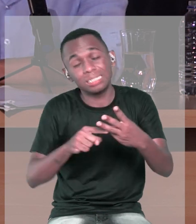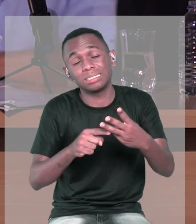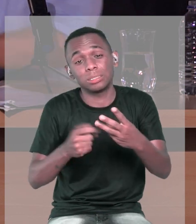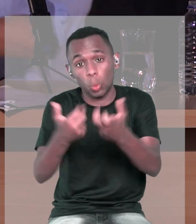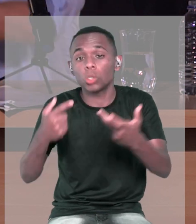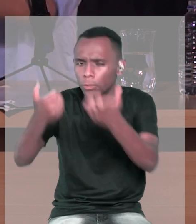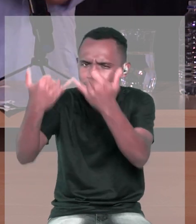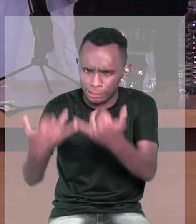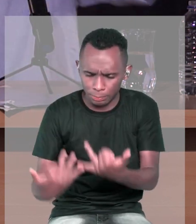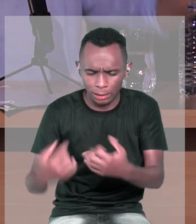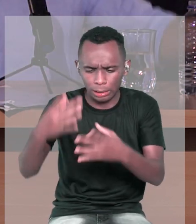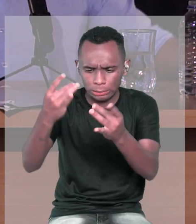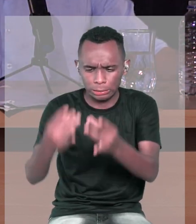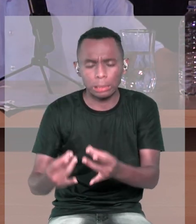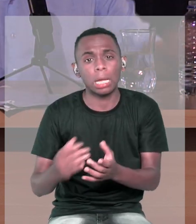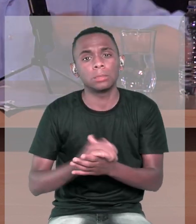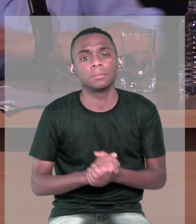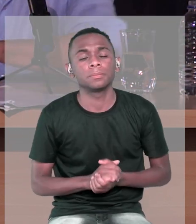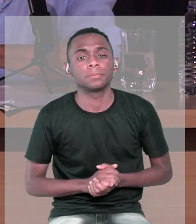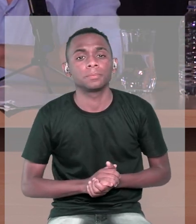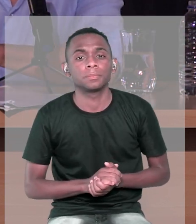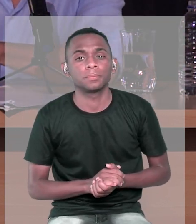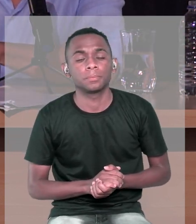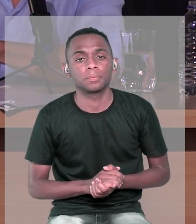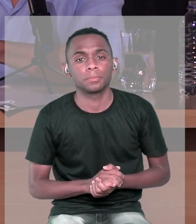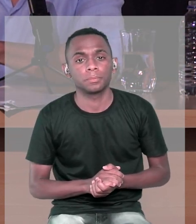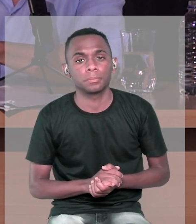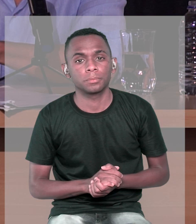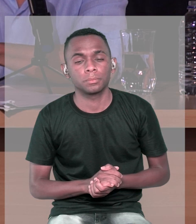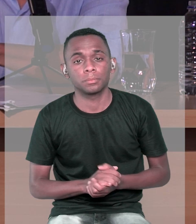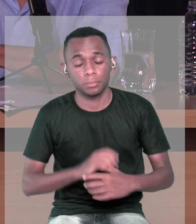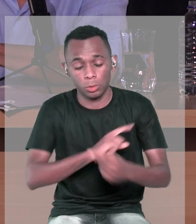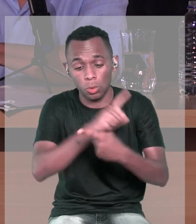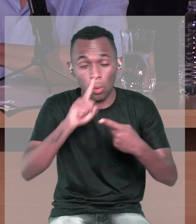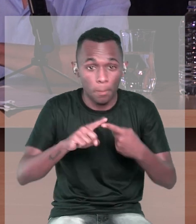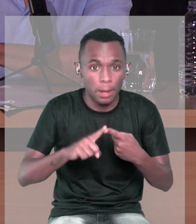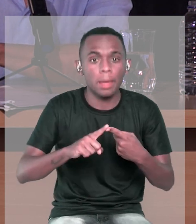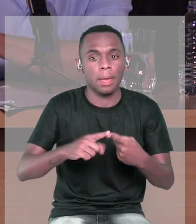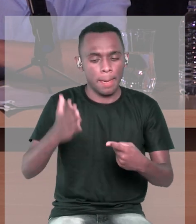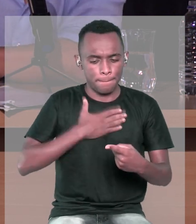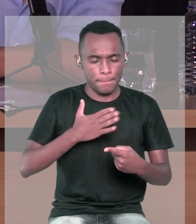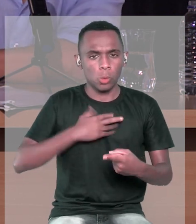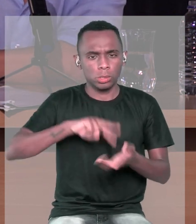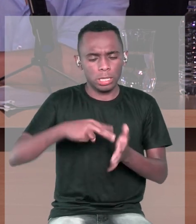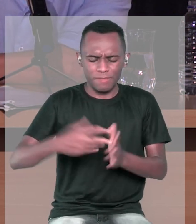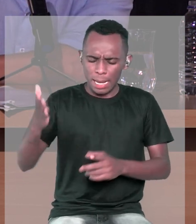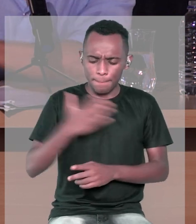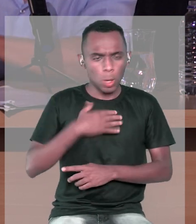vocês. Premièrement, ce qui est à moi est seulement à moi. Primeiro, o que é meu é só meu. Ninguém